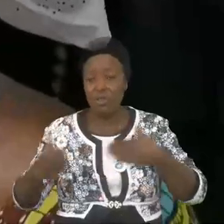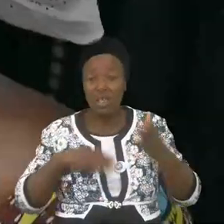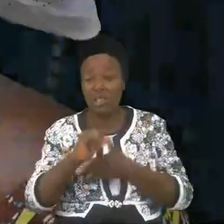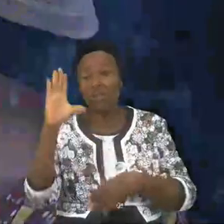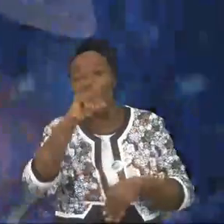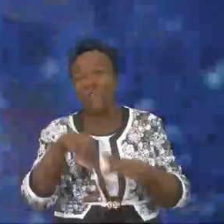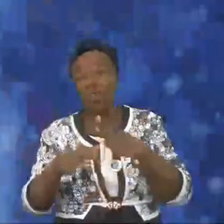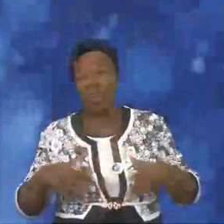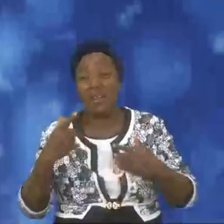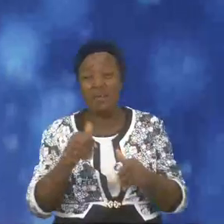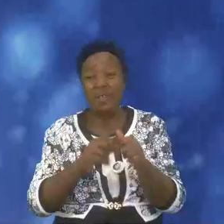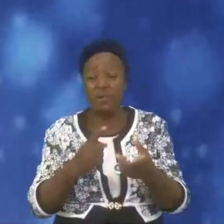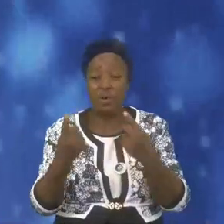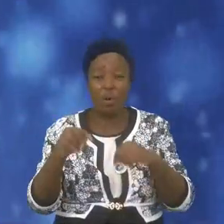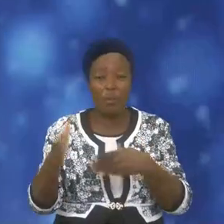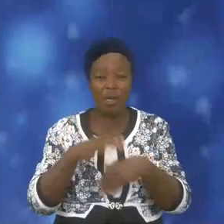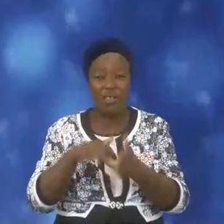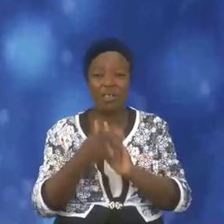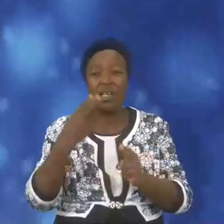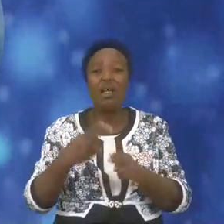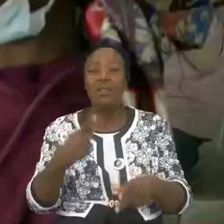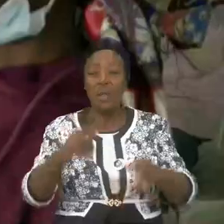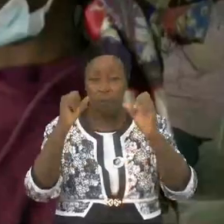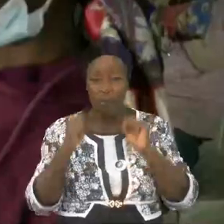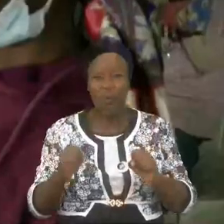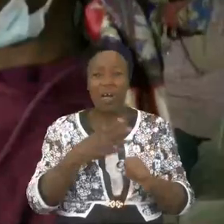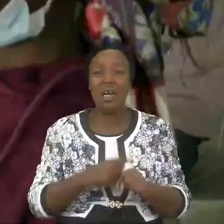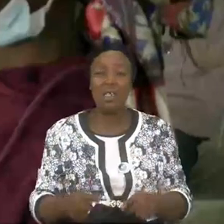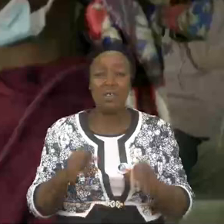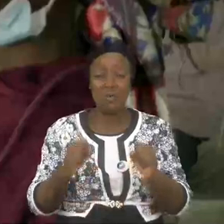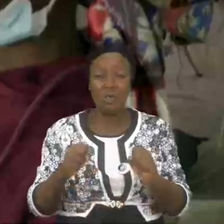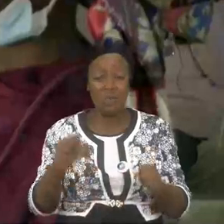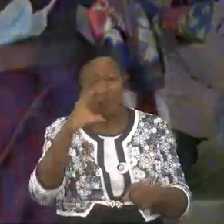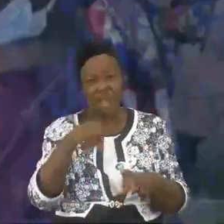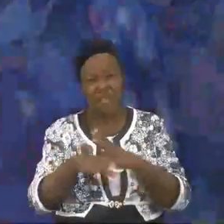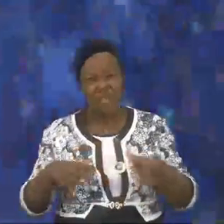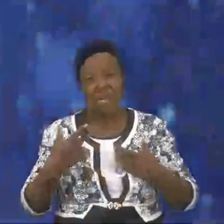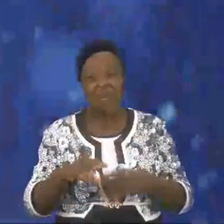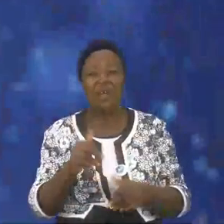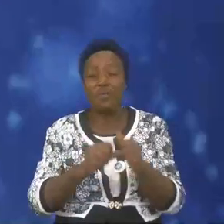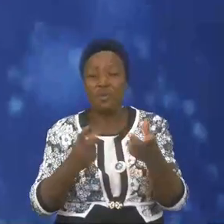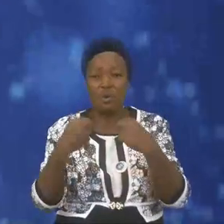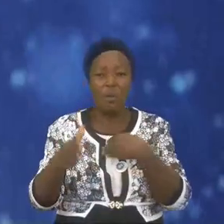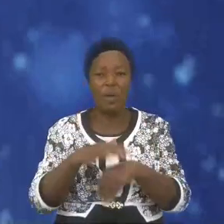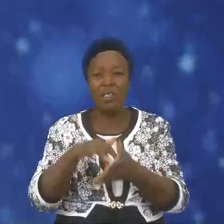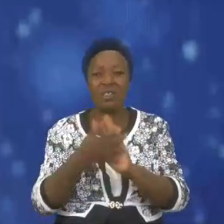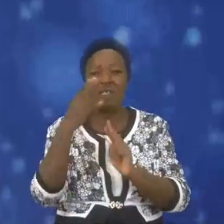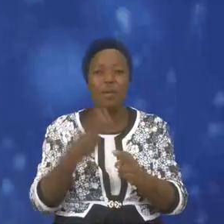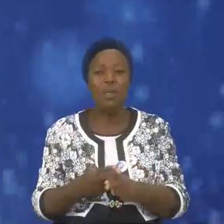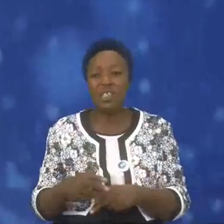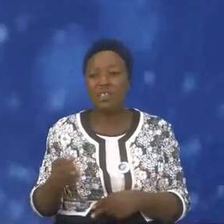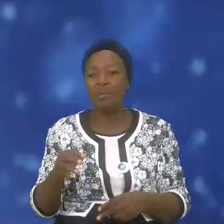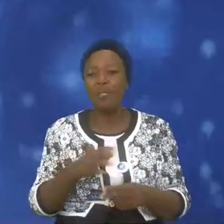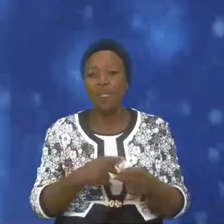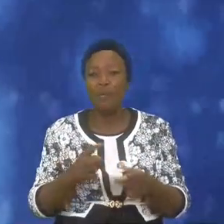tout va revenir. La puissance, la force qui manque dans ta vie, tout va revenir.